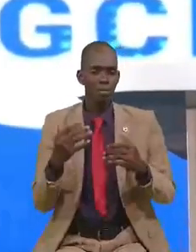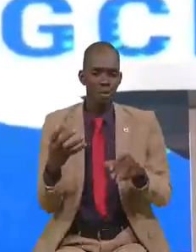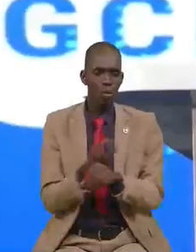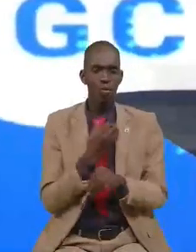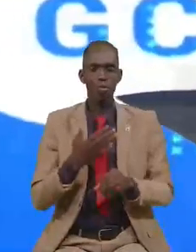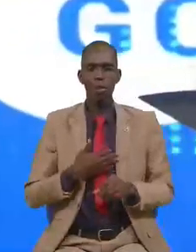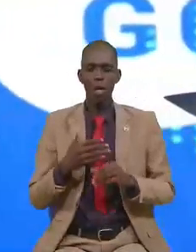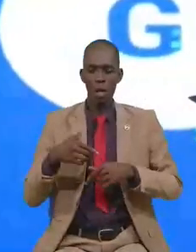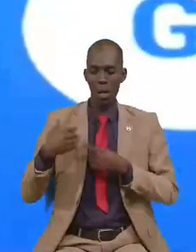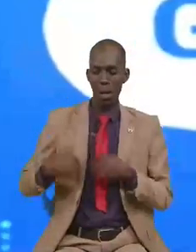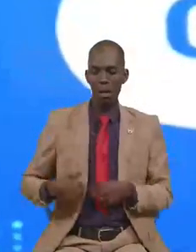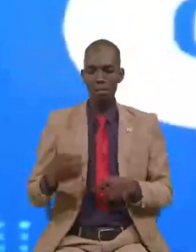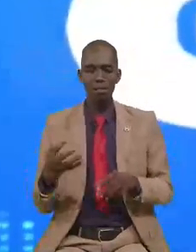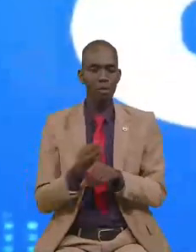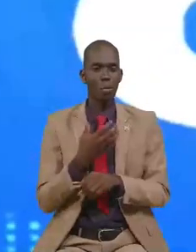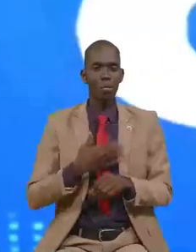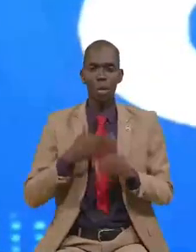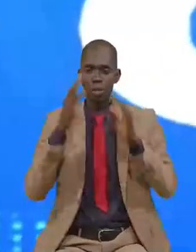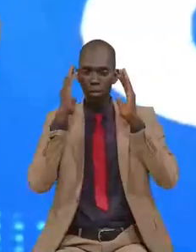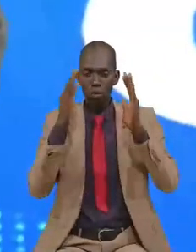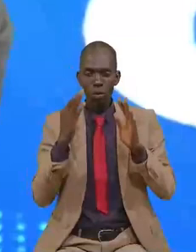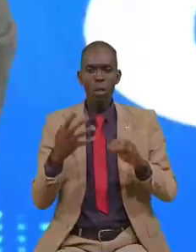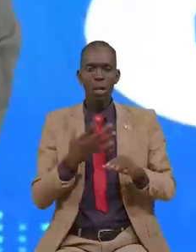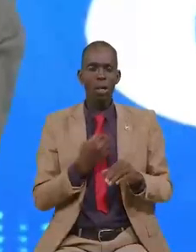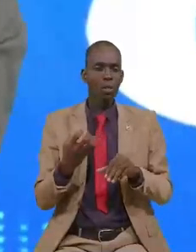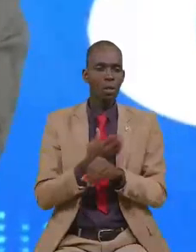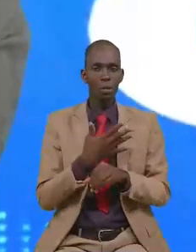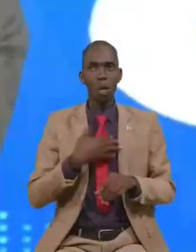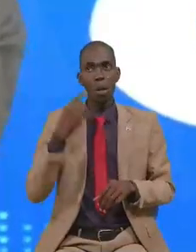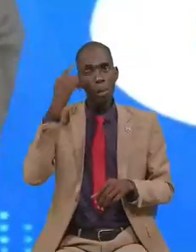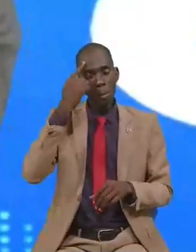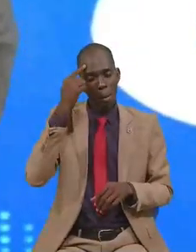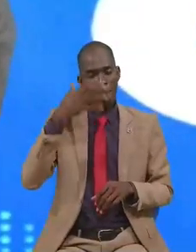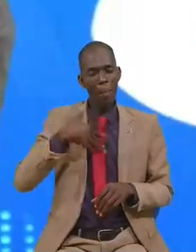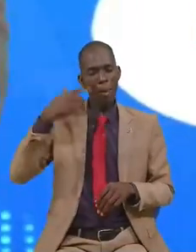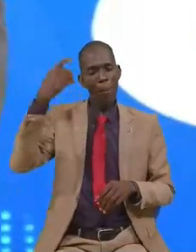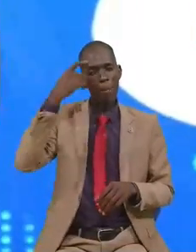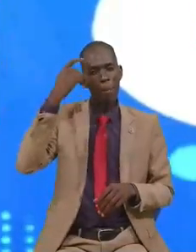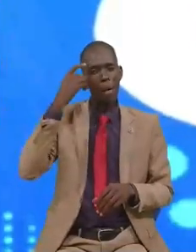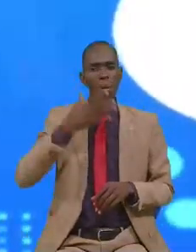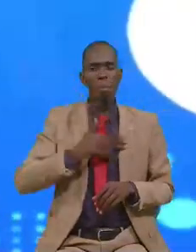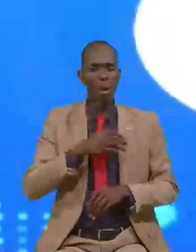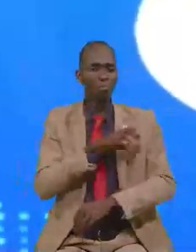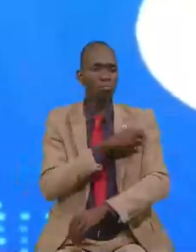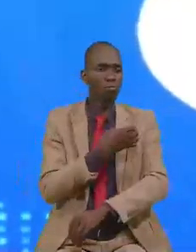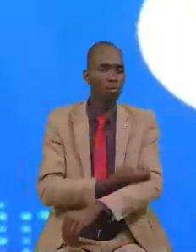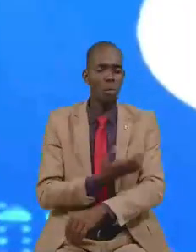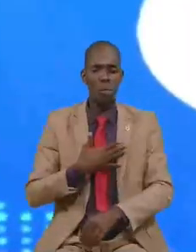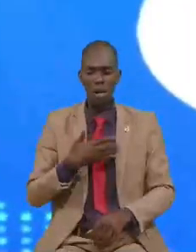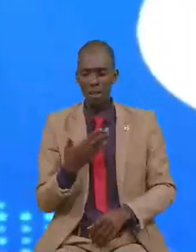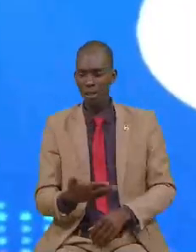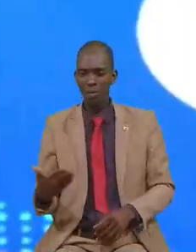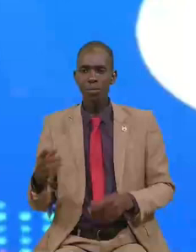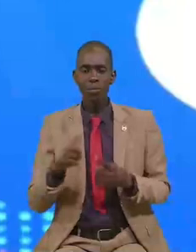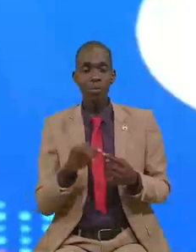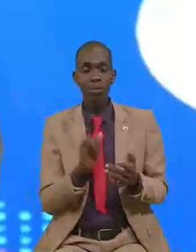attention. Et je donnais mon cerveau, mes pensées, ma pensée, mon énergie, mes ressources à ces choses. Pas